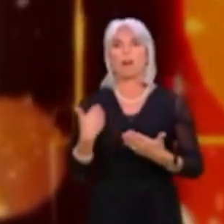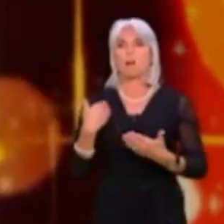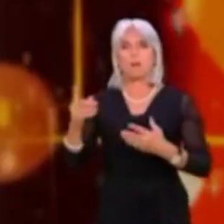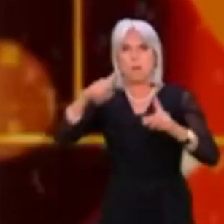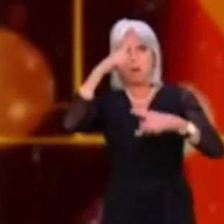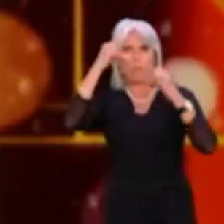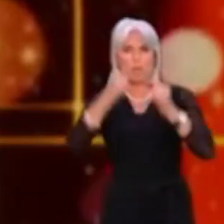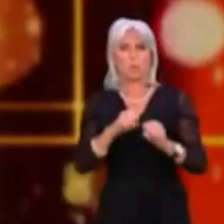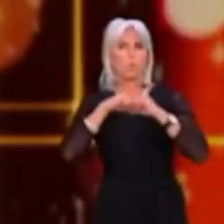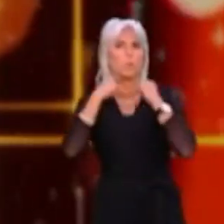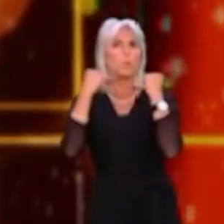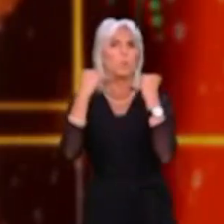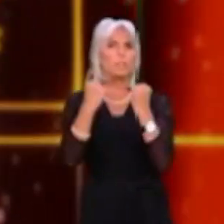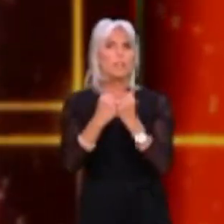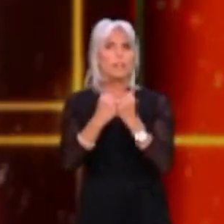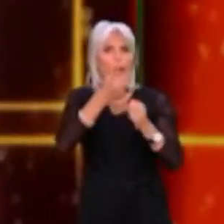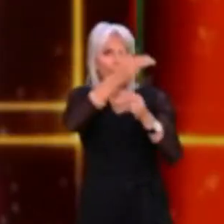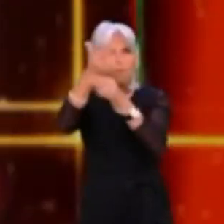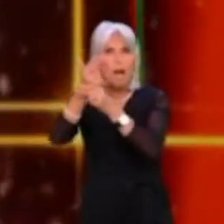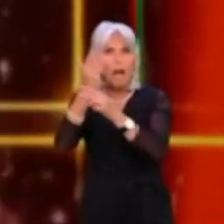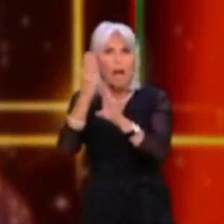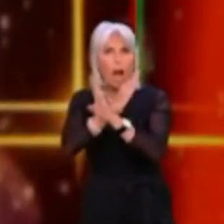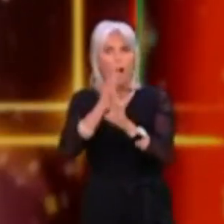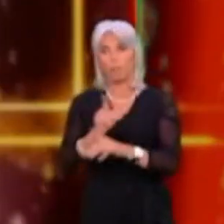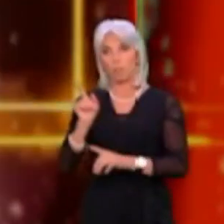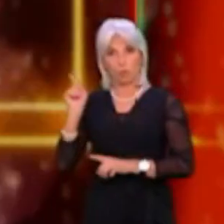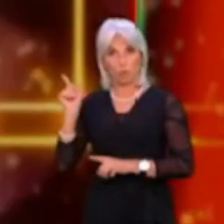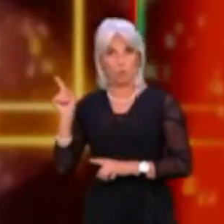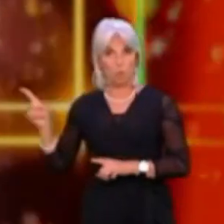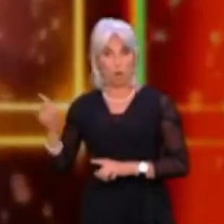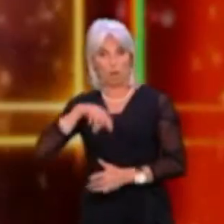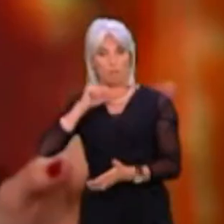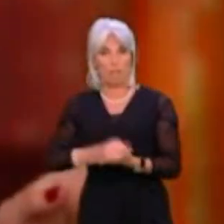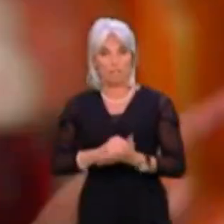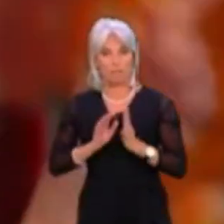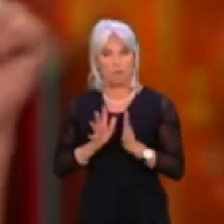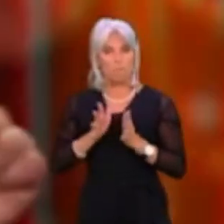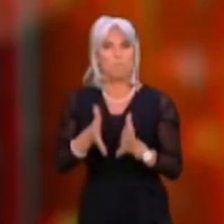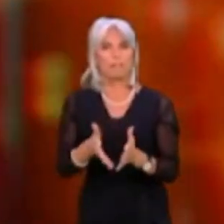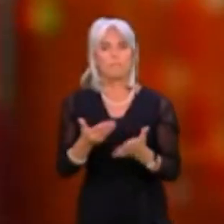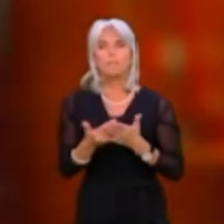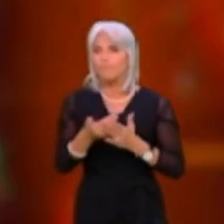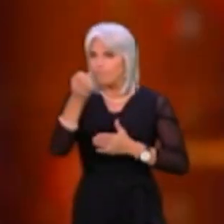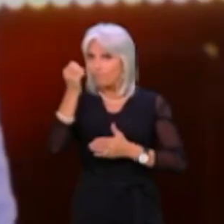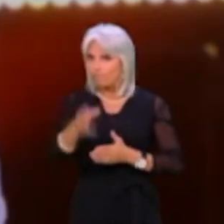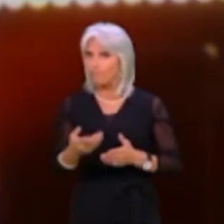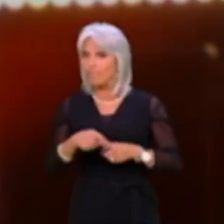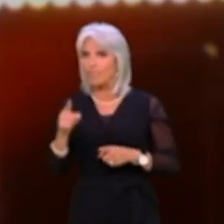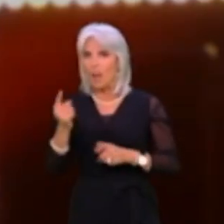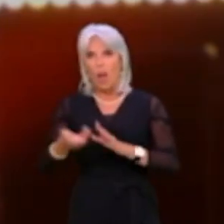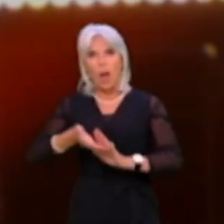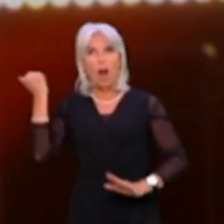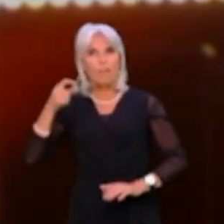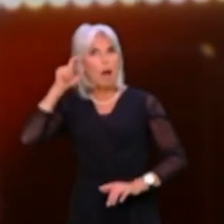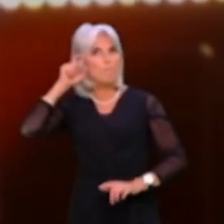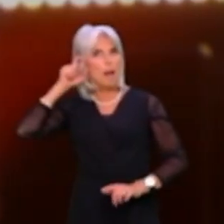expériences sociales qui sont réalisées en caméra cachée. Alors toi Sacha, tu as décidé d'y participer et pour l'occasion, tu as décidé d'enlever